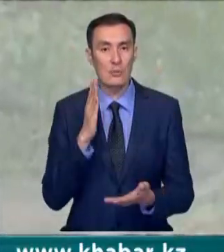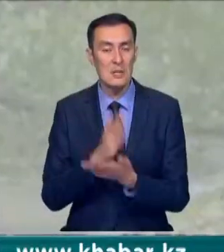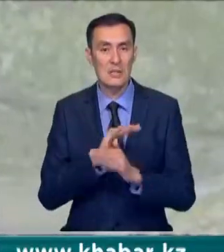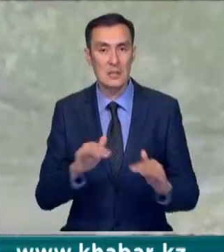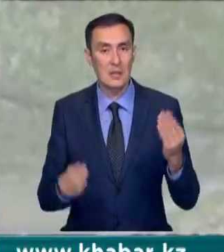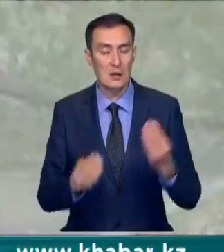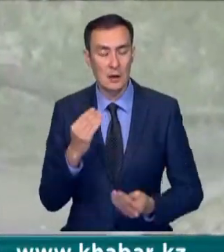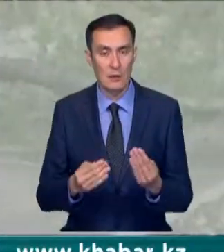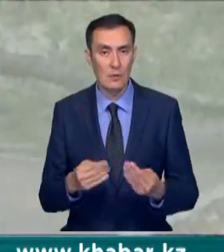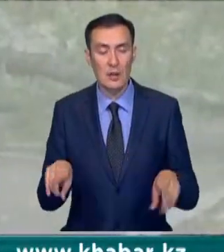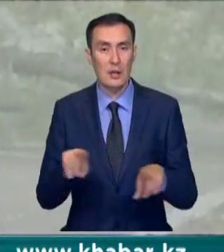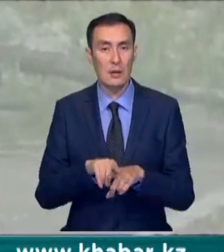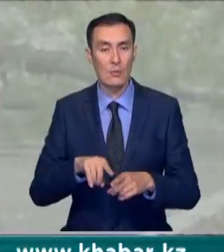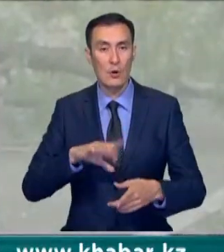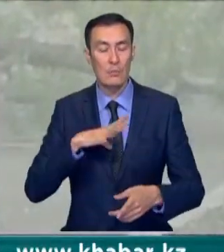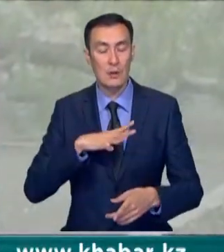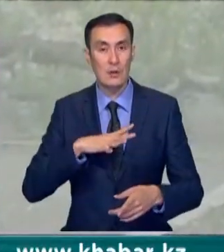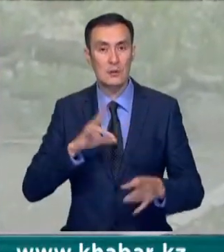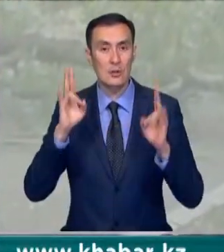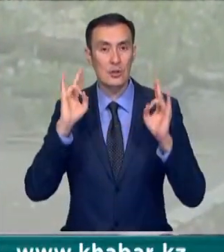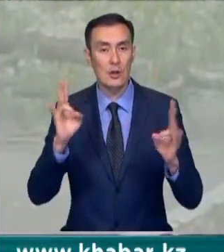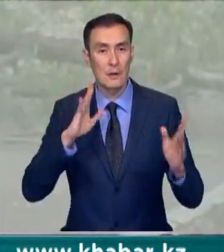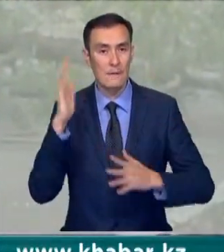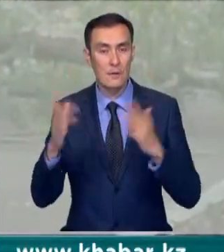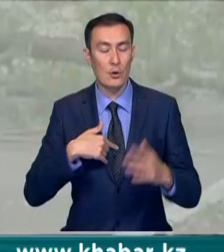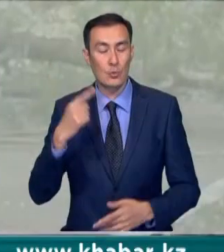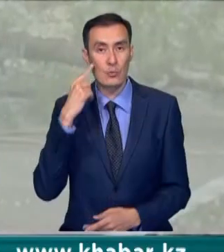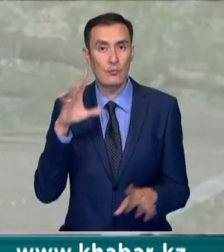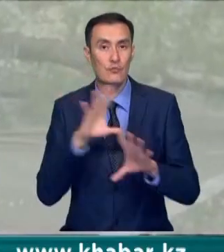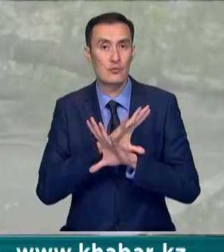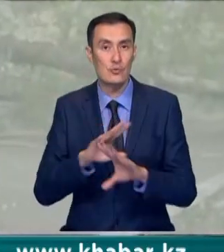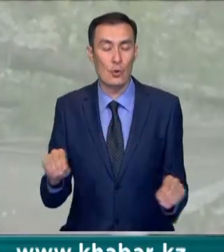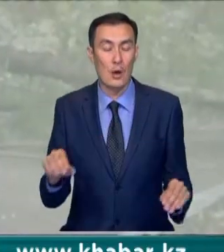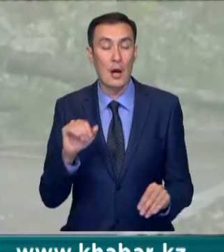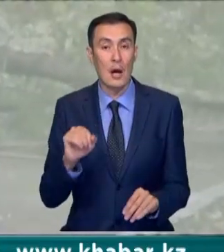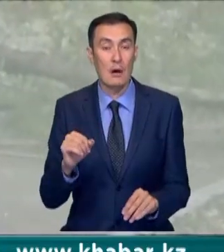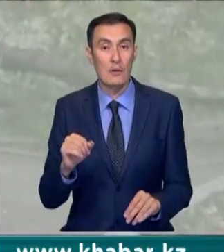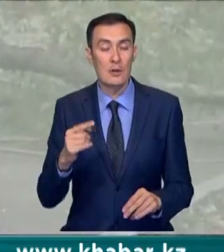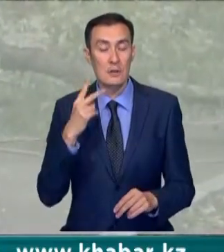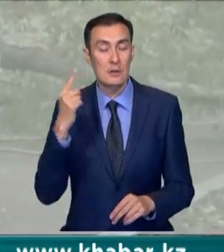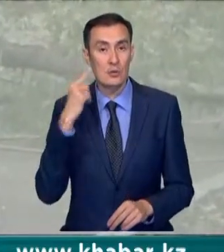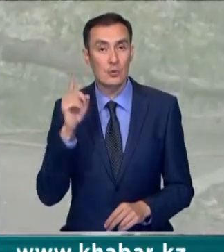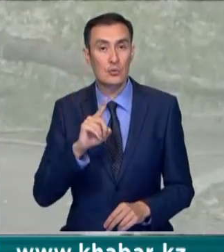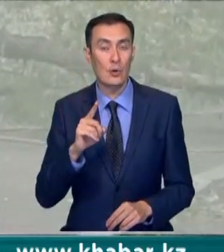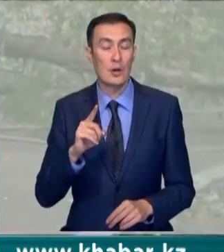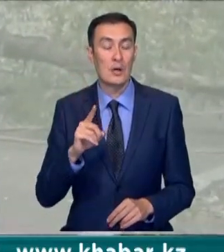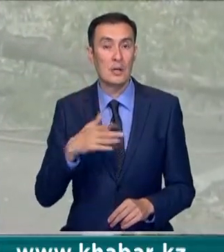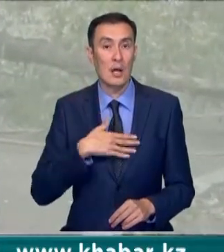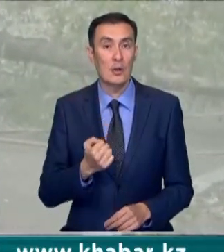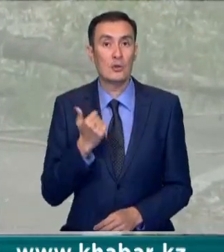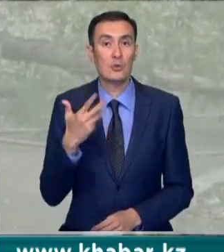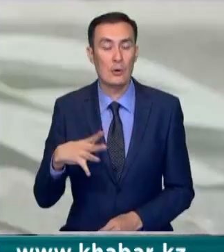Прям вертело, вот таким образом трещало, я думала, что конец света. Я вам честно скажу, оно со всех сторон, как бы сказать, я